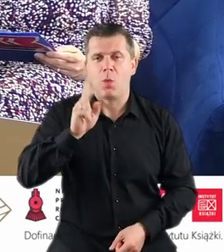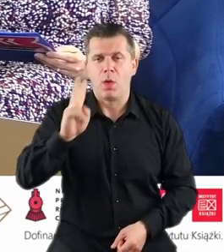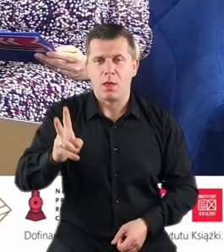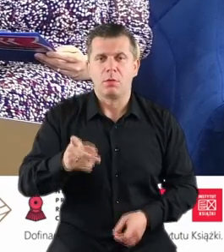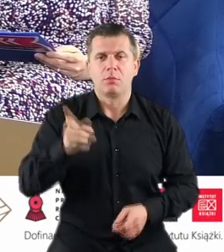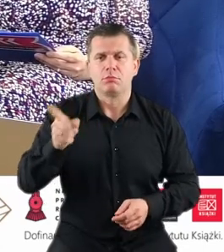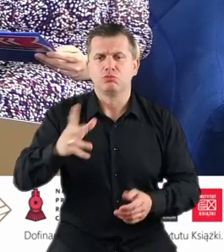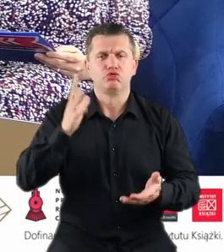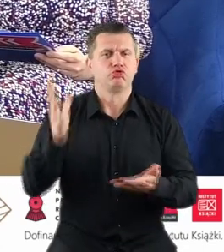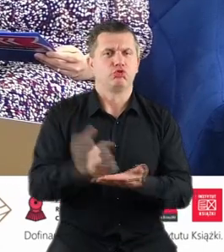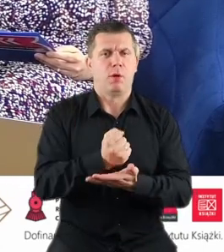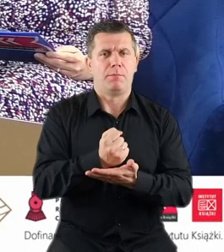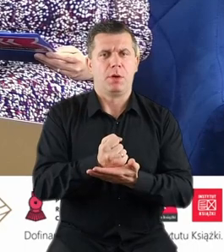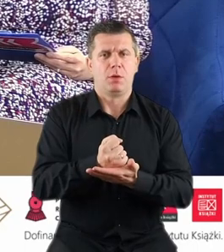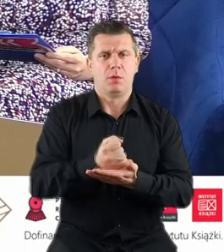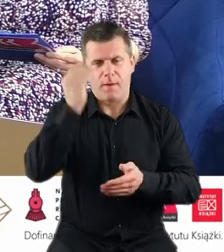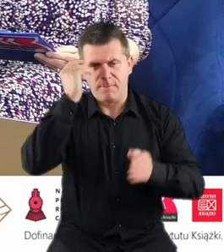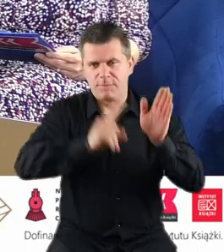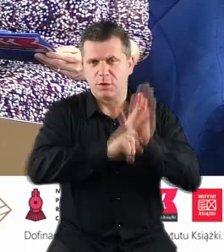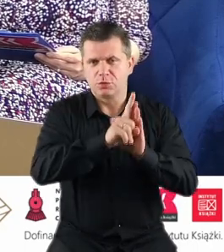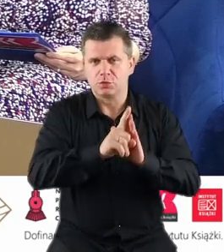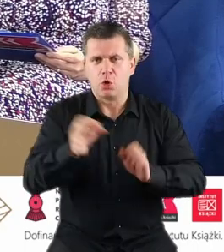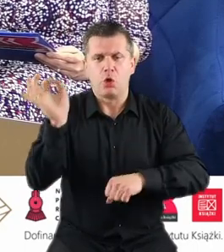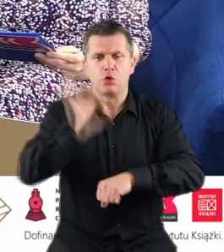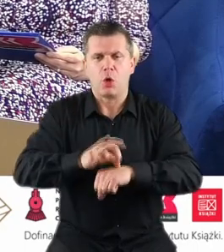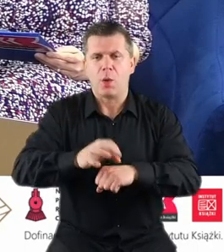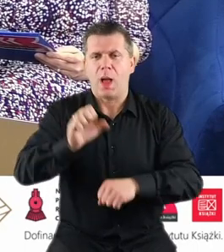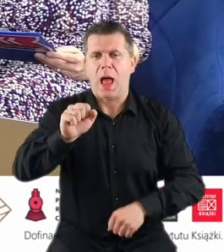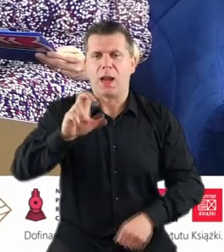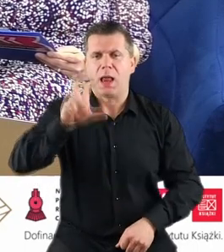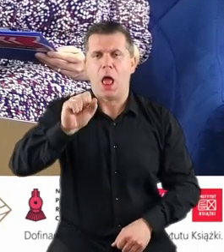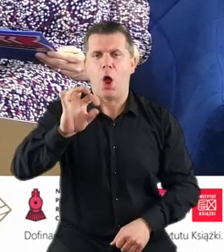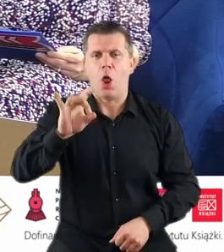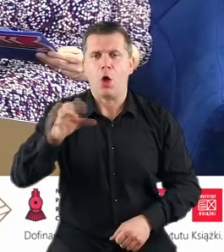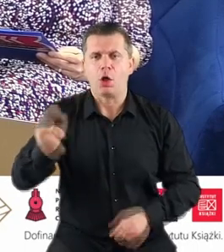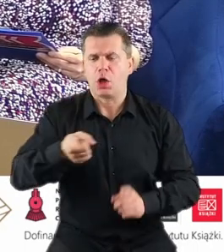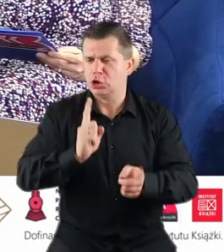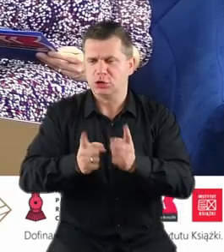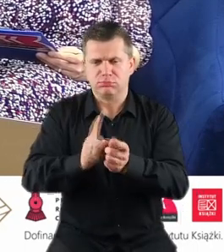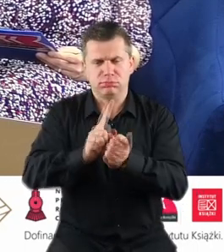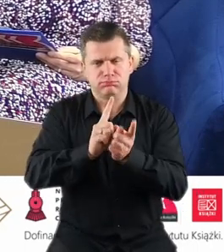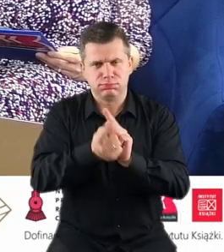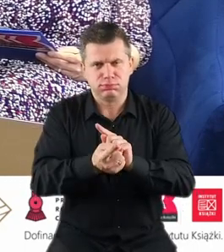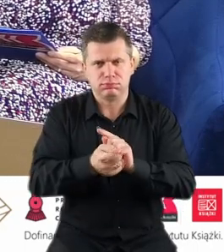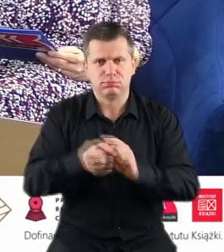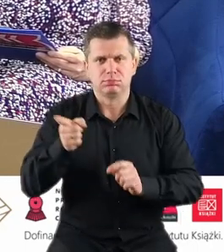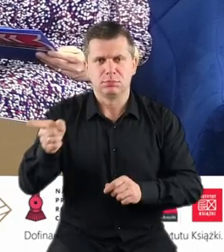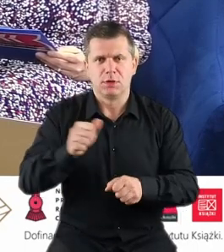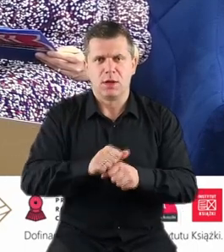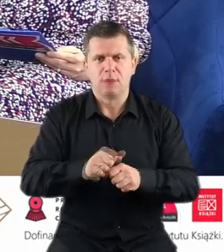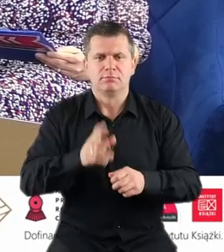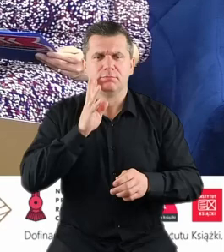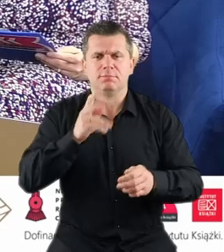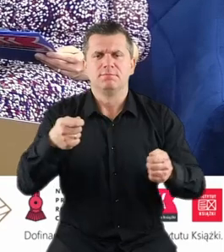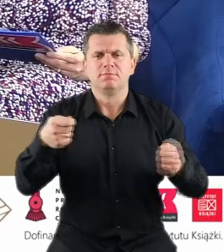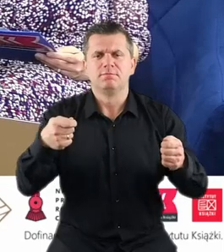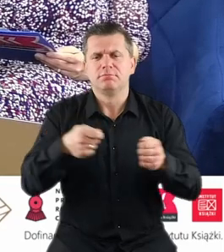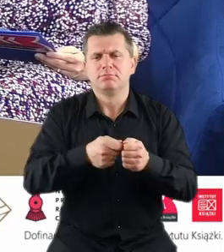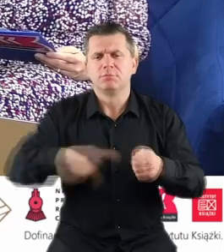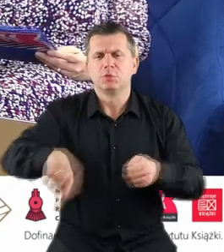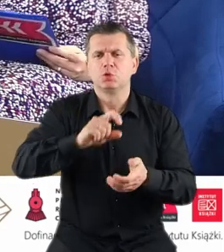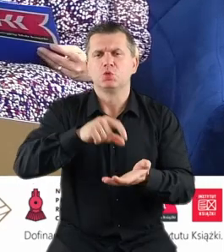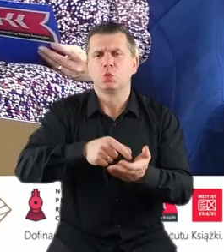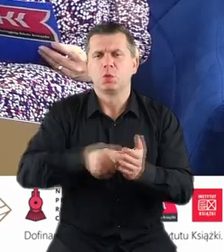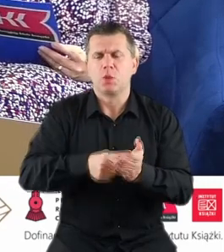Pan Jakub Szamałek zdobył wykształcenie jako doktor archeologii, ale szybko się przekwalifikował i stał się współscenarzystą studia